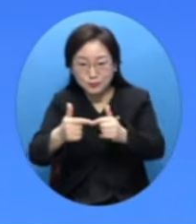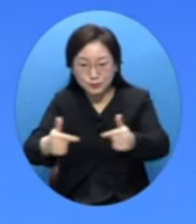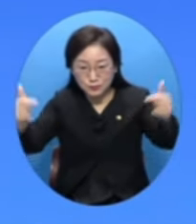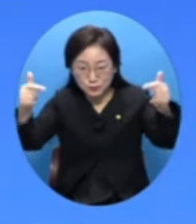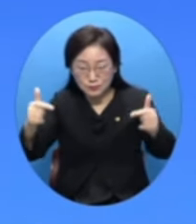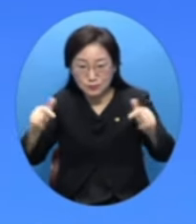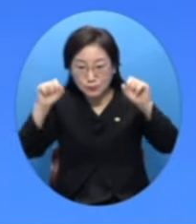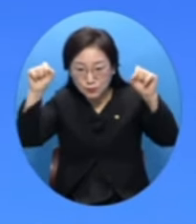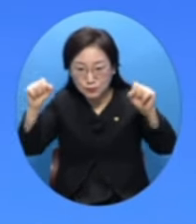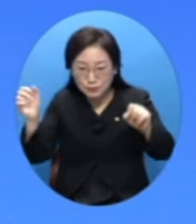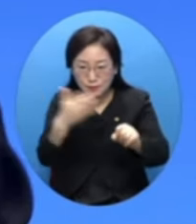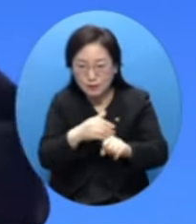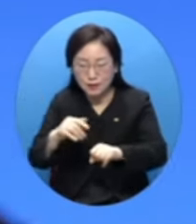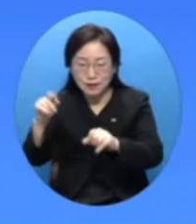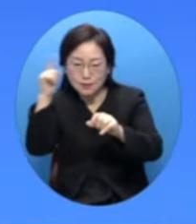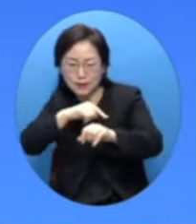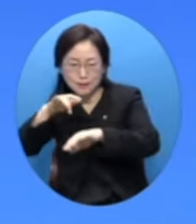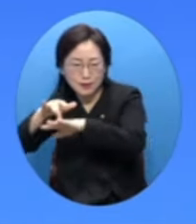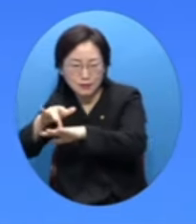소화기는 어떻게든지